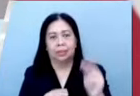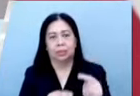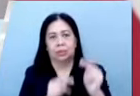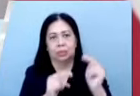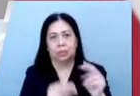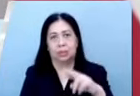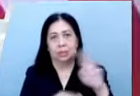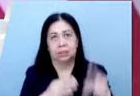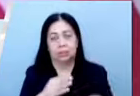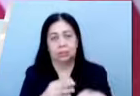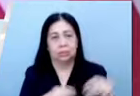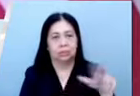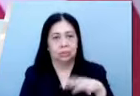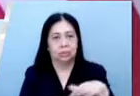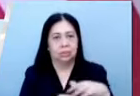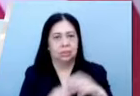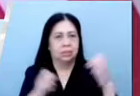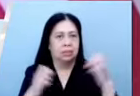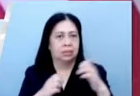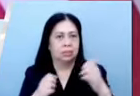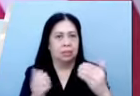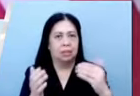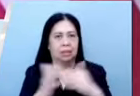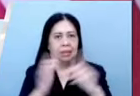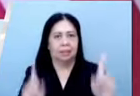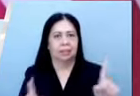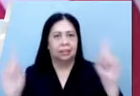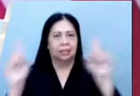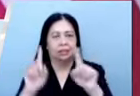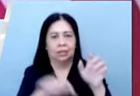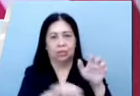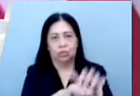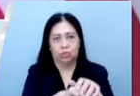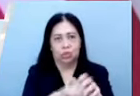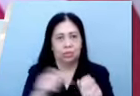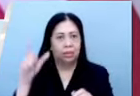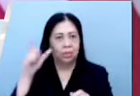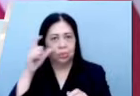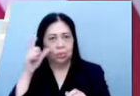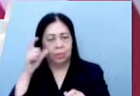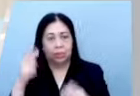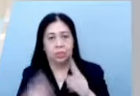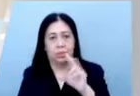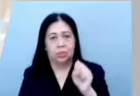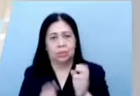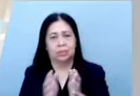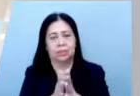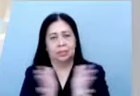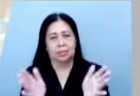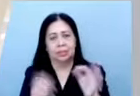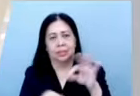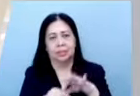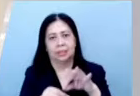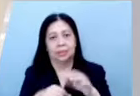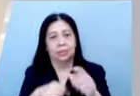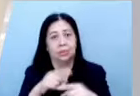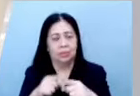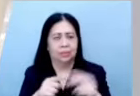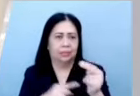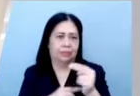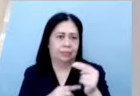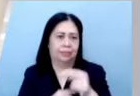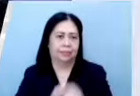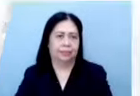ng primaries, inaasahan ang rematch nila Trump at US President Joe Biden sa US general elections sa Nobyembre.